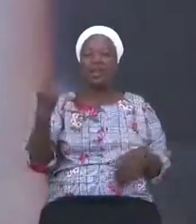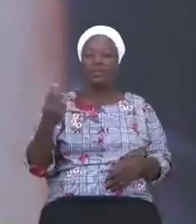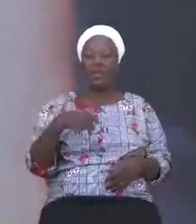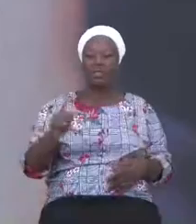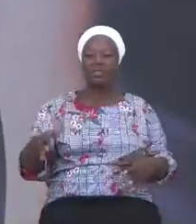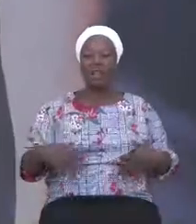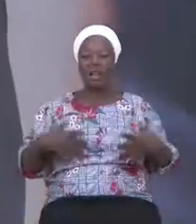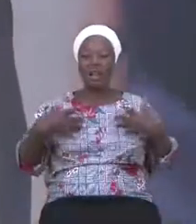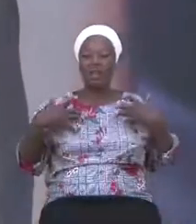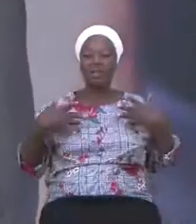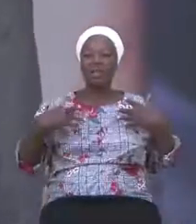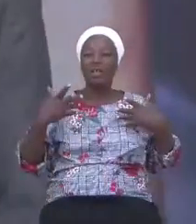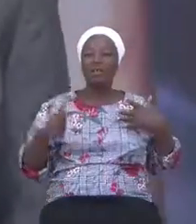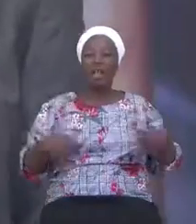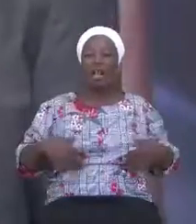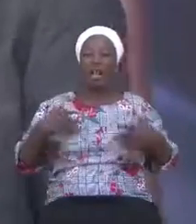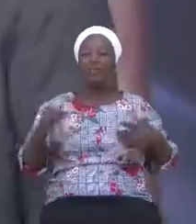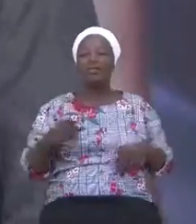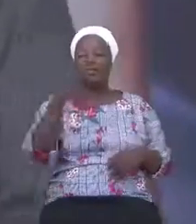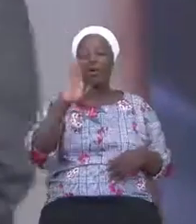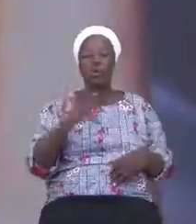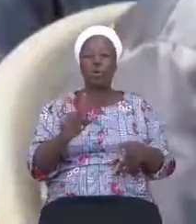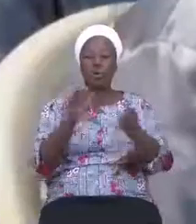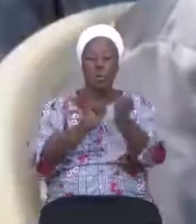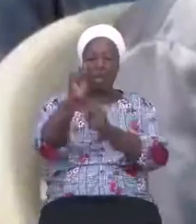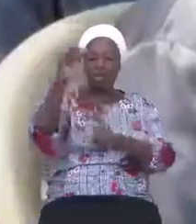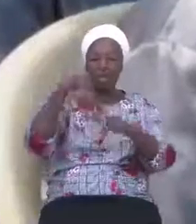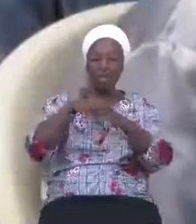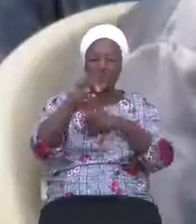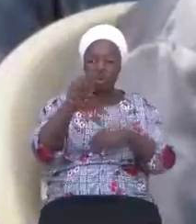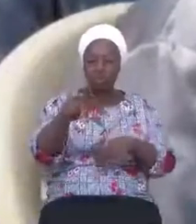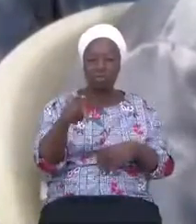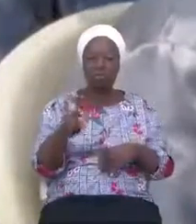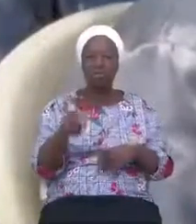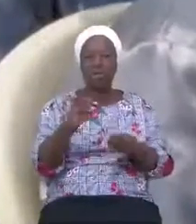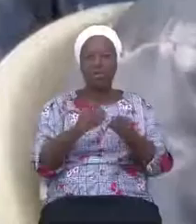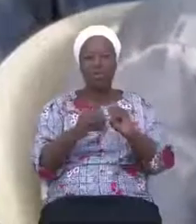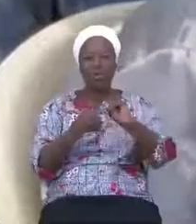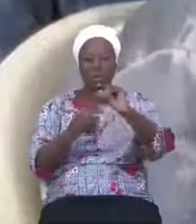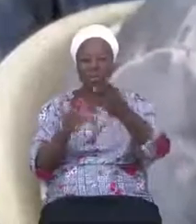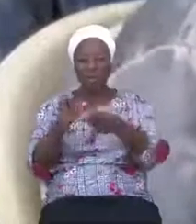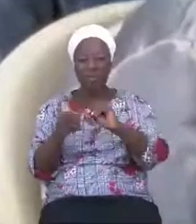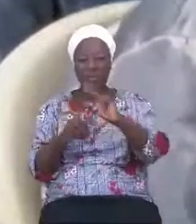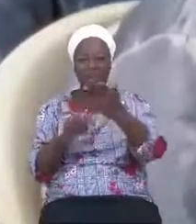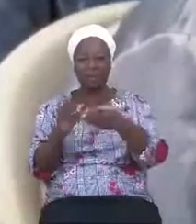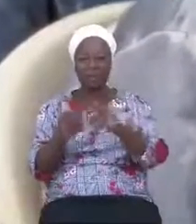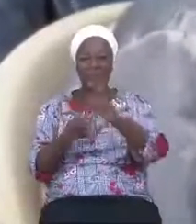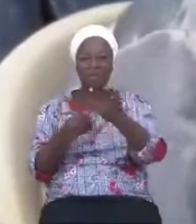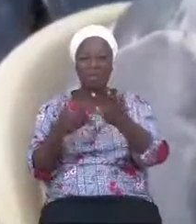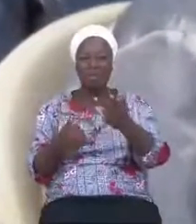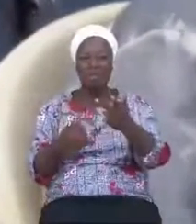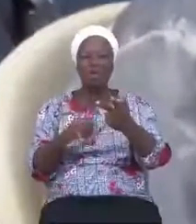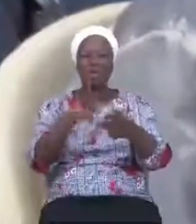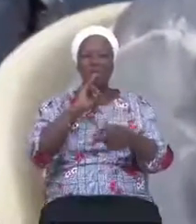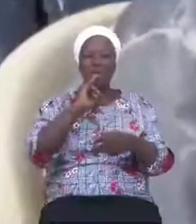Ta vie, la vie de Dieu sera transmise dans ta vie. Voyons le troisième élément maintenant. La